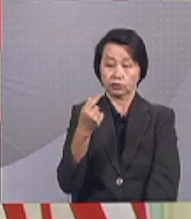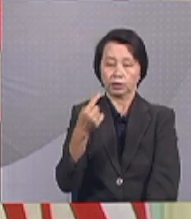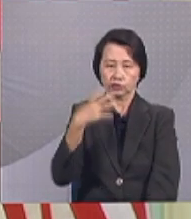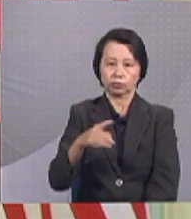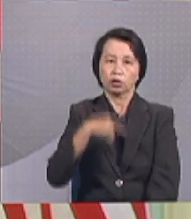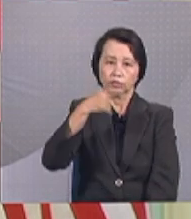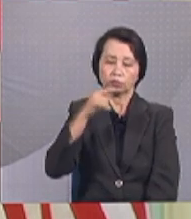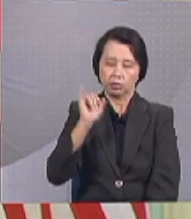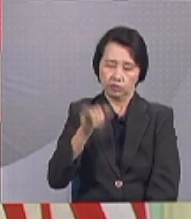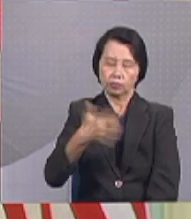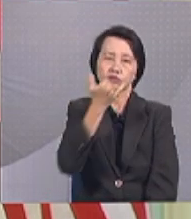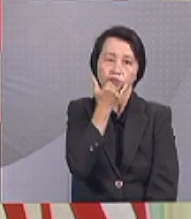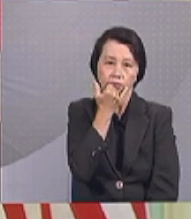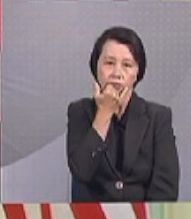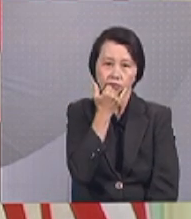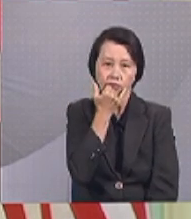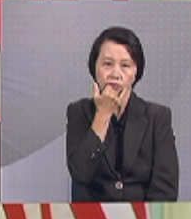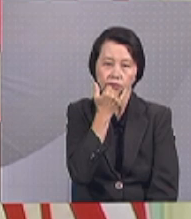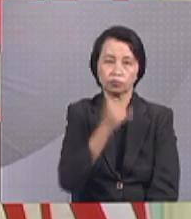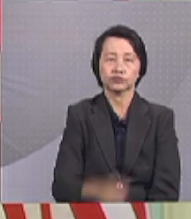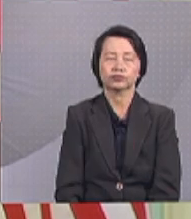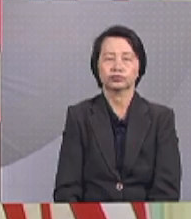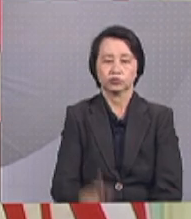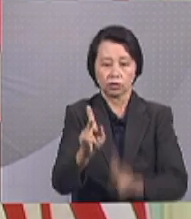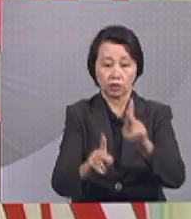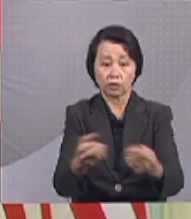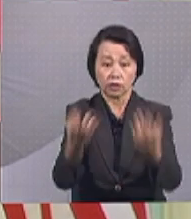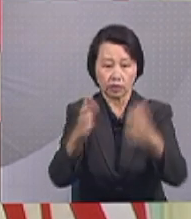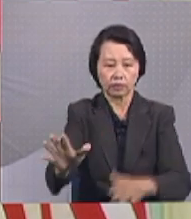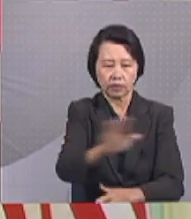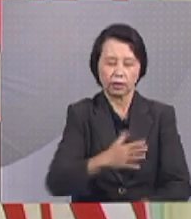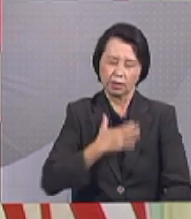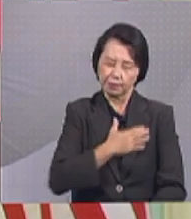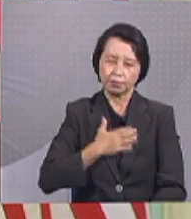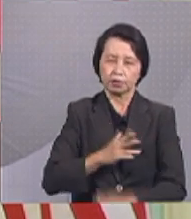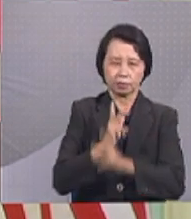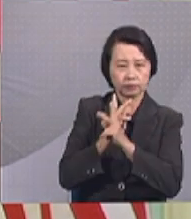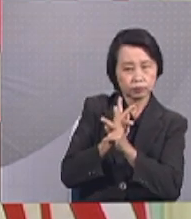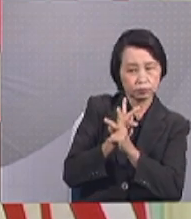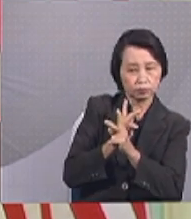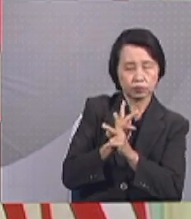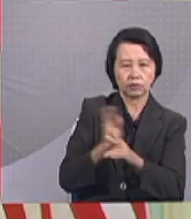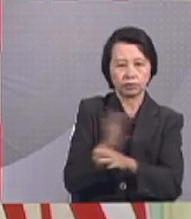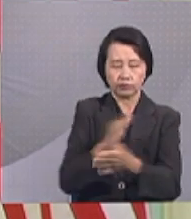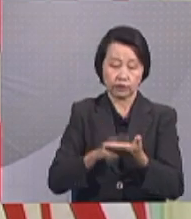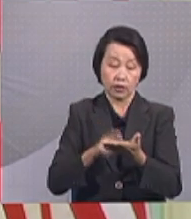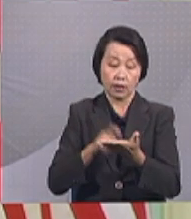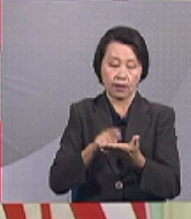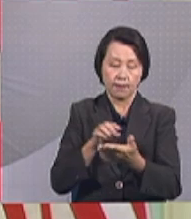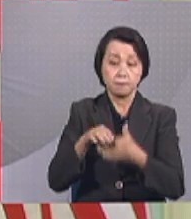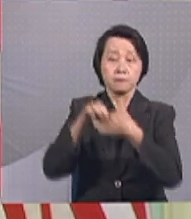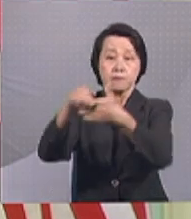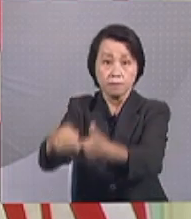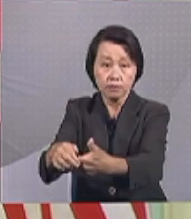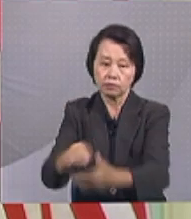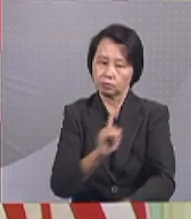mengaku bersalah. Orang ramai, saya harap lebih berhati-hati sebelum menyebarkan